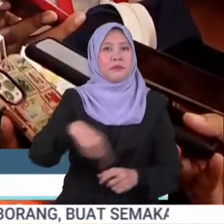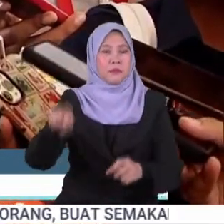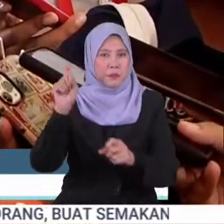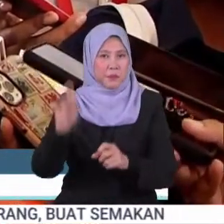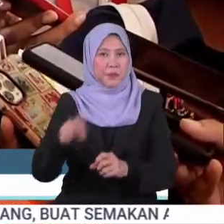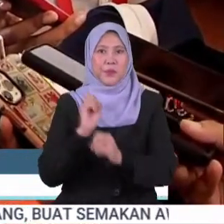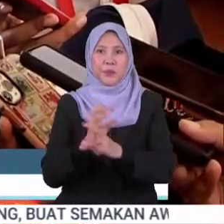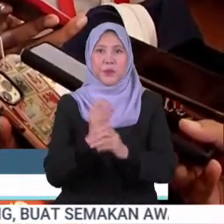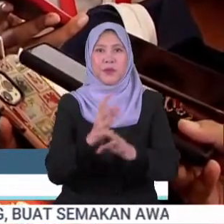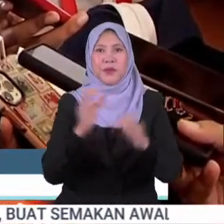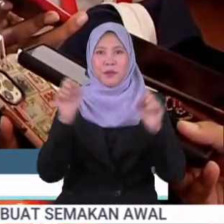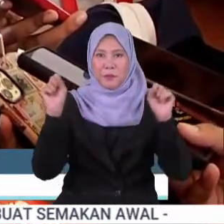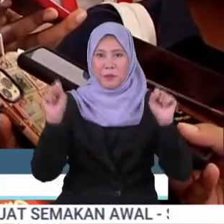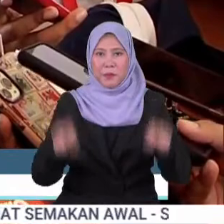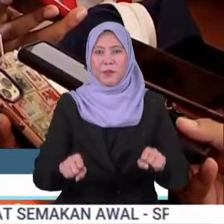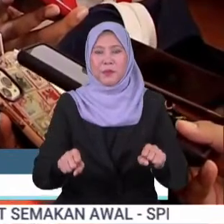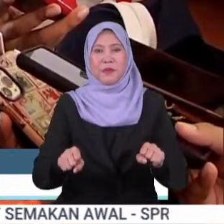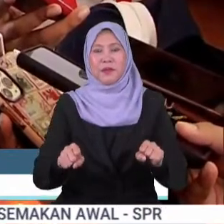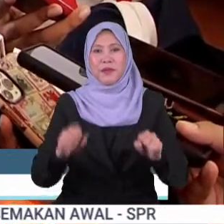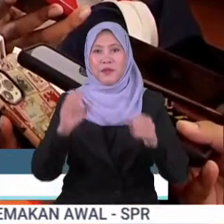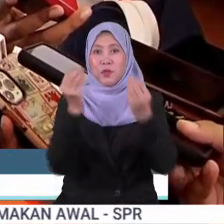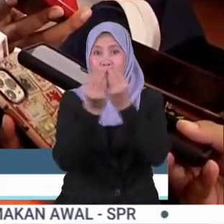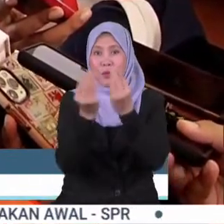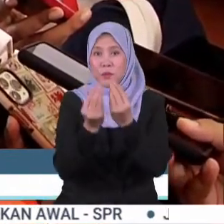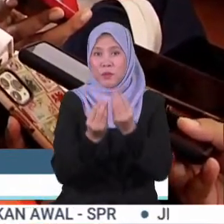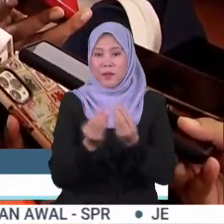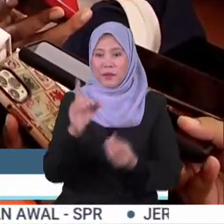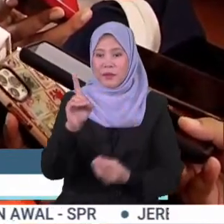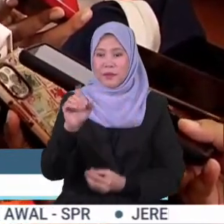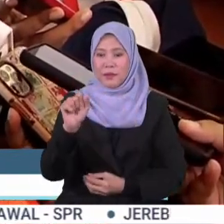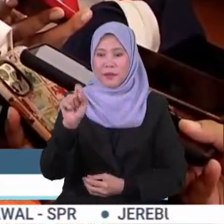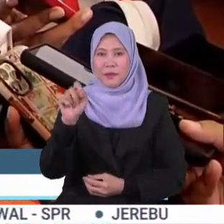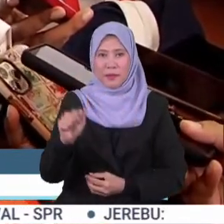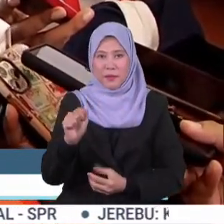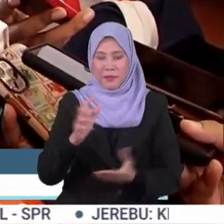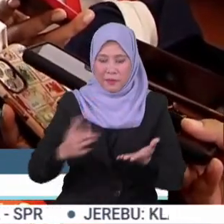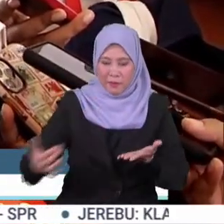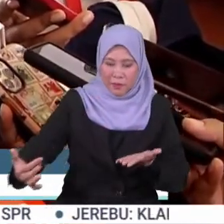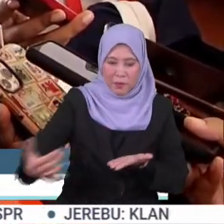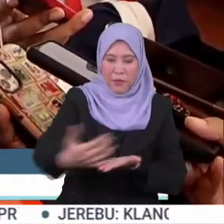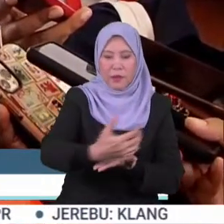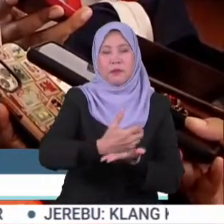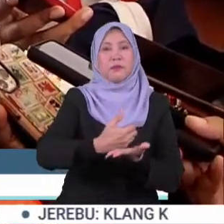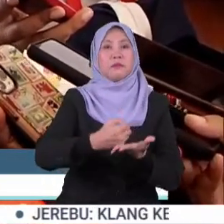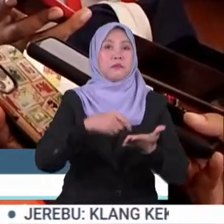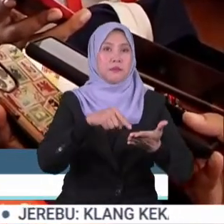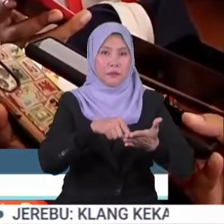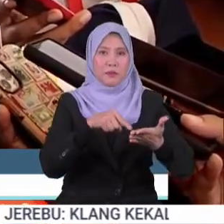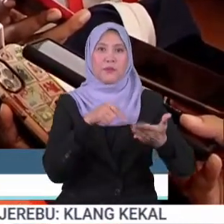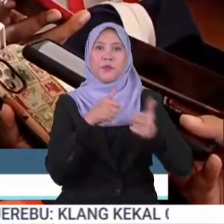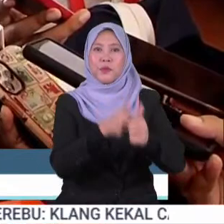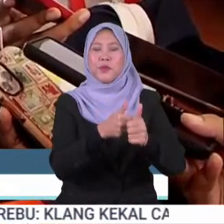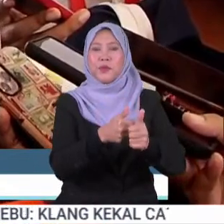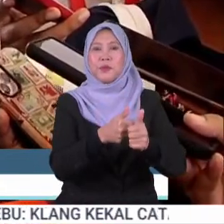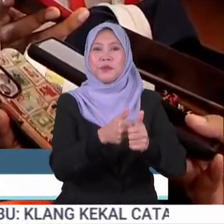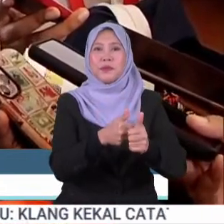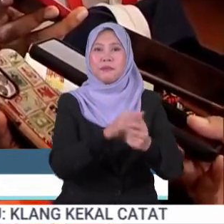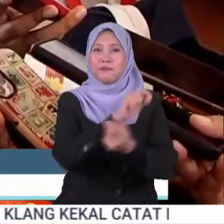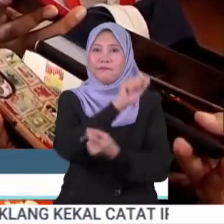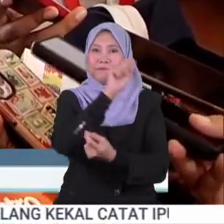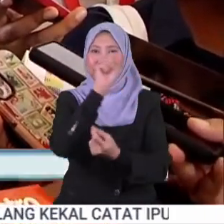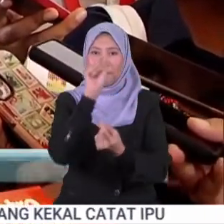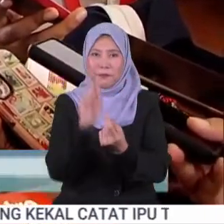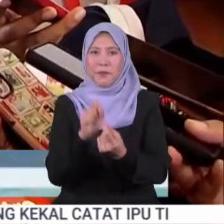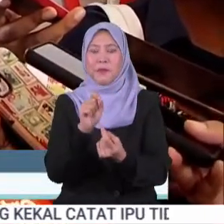mungkin bagi membolehkan bahawa data yang kita collect itu adalah berasaskan ataupun